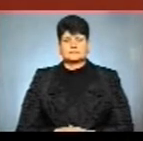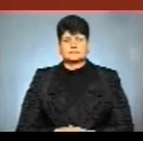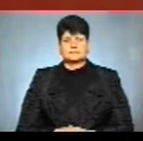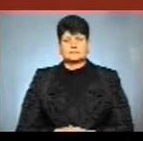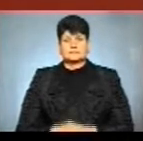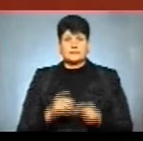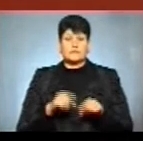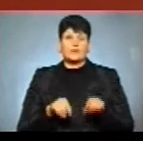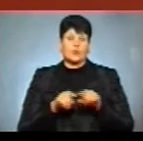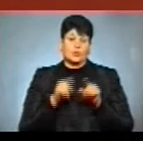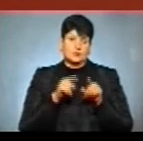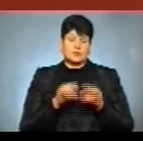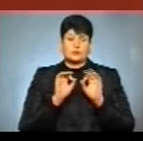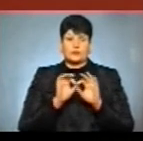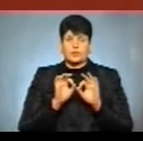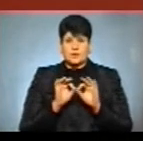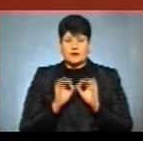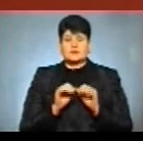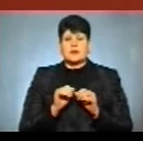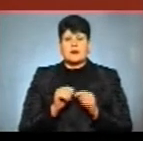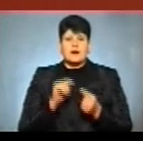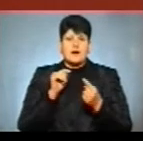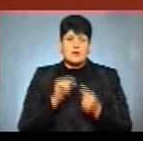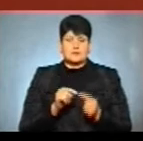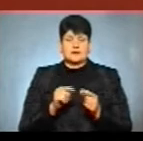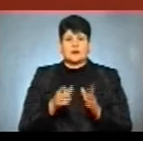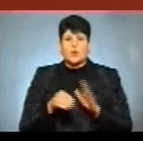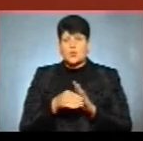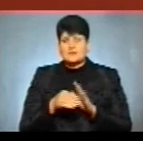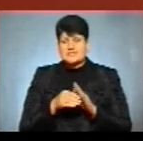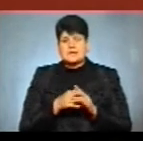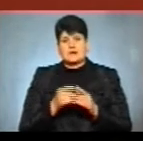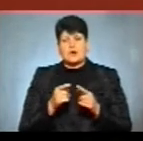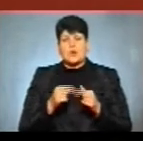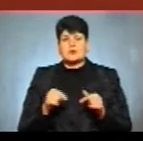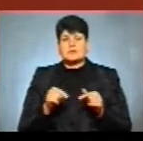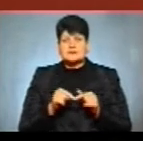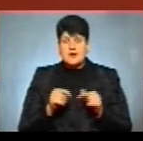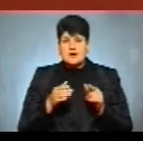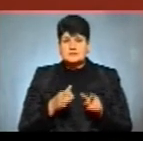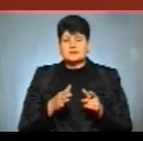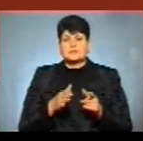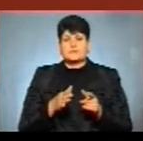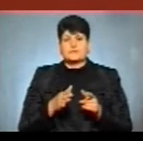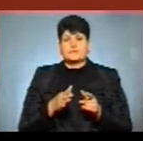Ну, власне, так відкоментовують також антикорупційні організації скасування